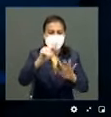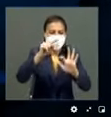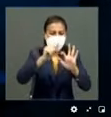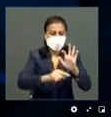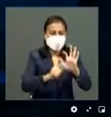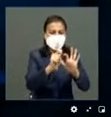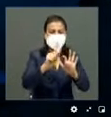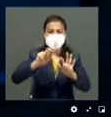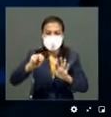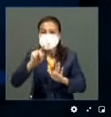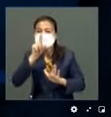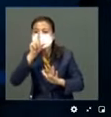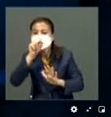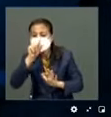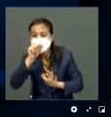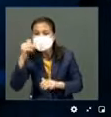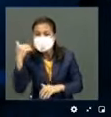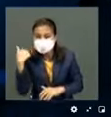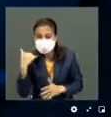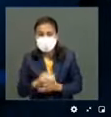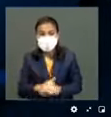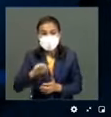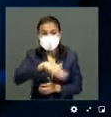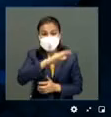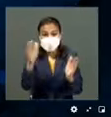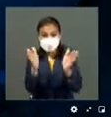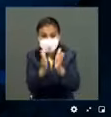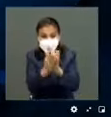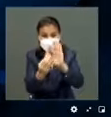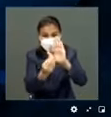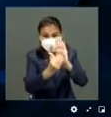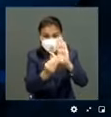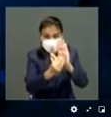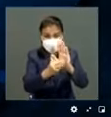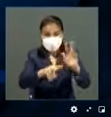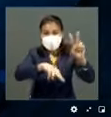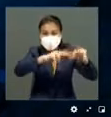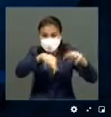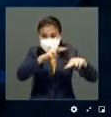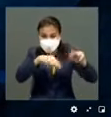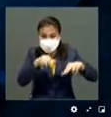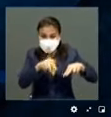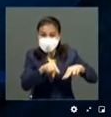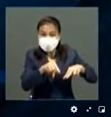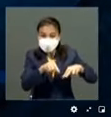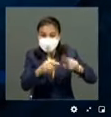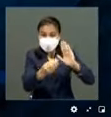องรวมตัวเลขเนี่ยนะคะกทม.จะตรวจอย่างน้อยๆนะคะ